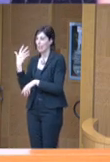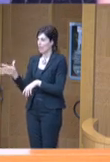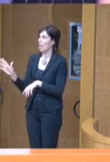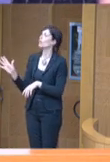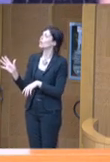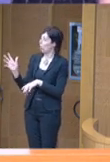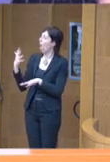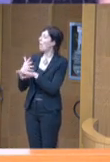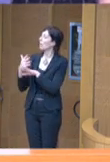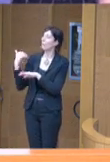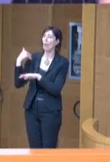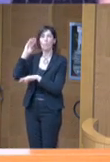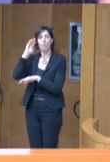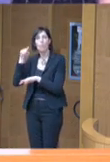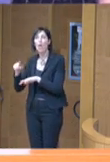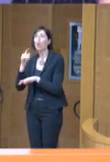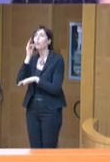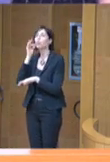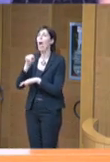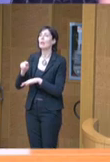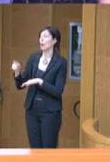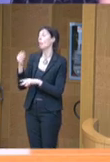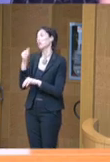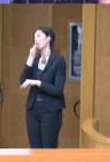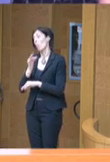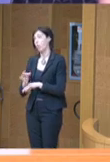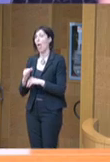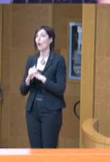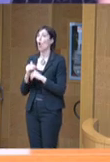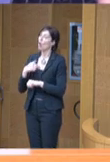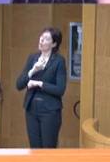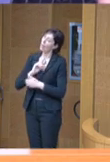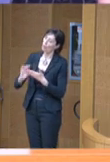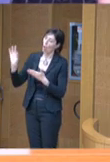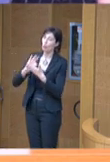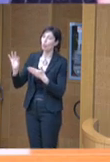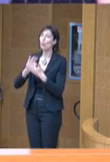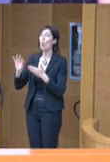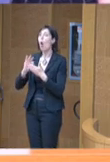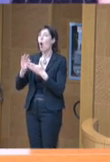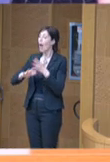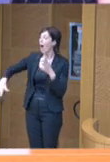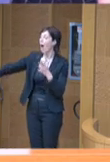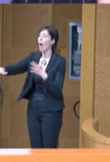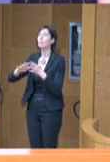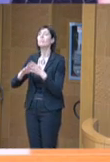vostro intervento molto bello. Ecco, io credo che la scuola deve essere il luogo della serenità, il